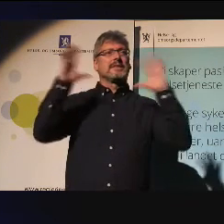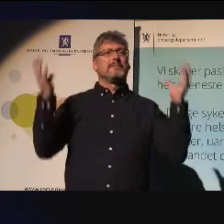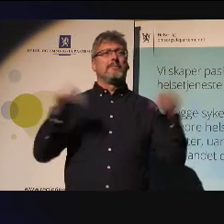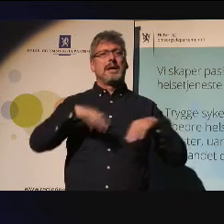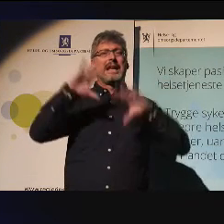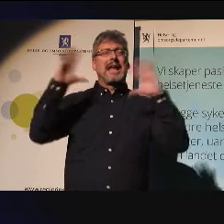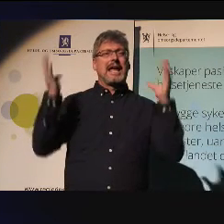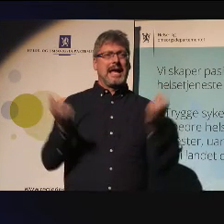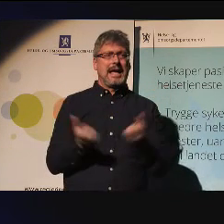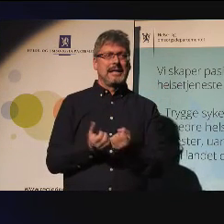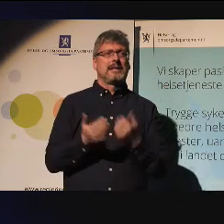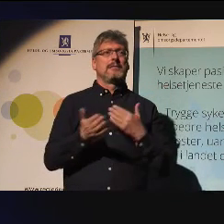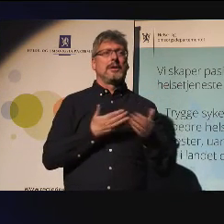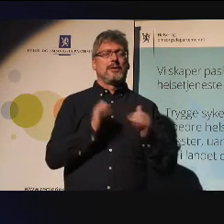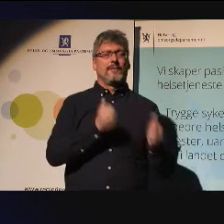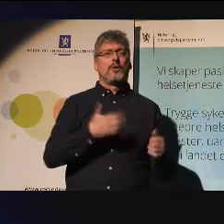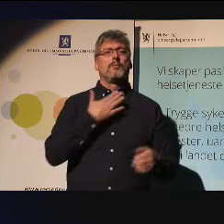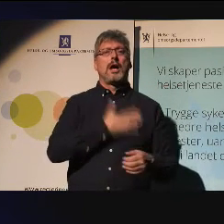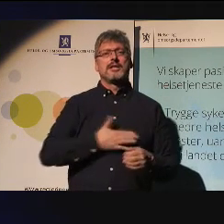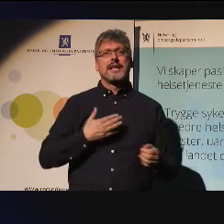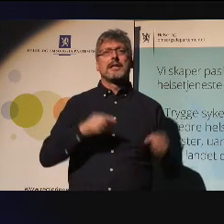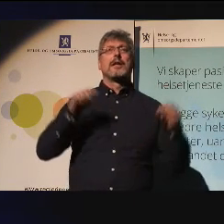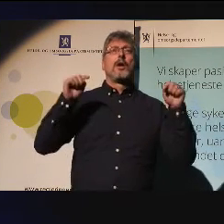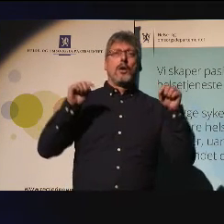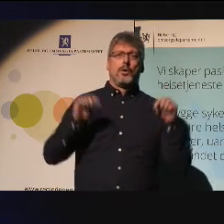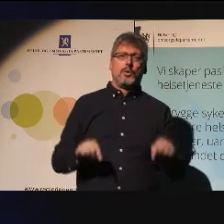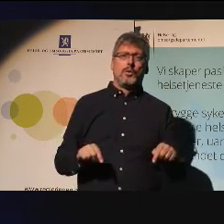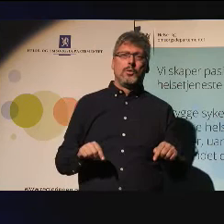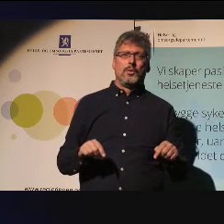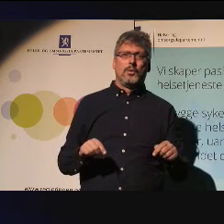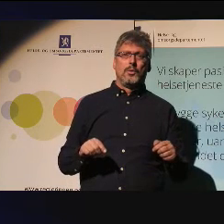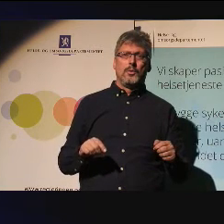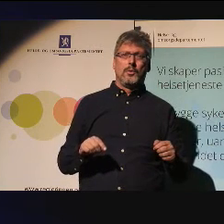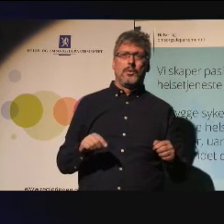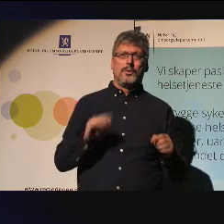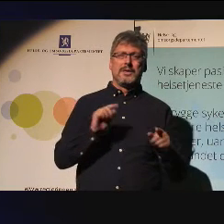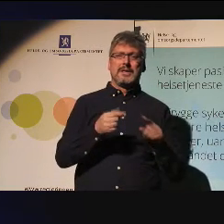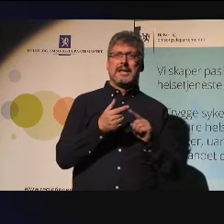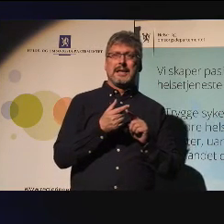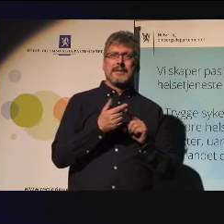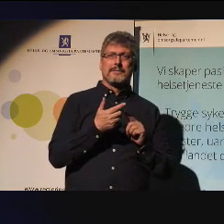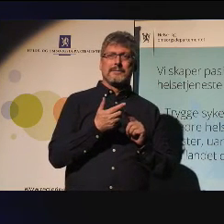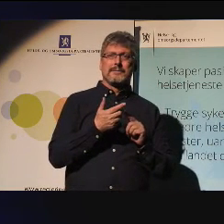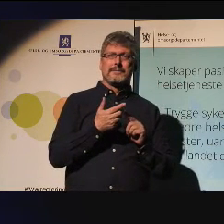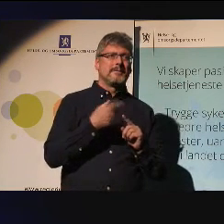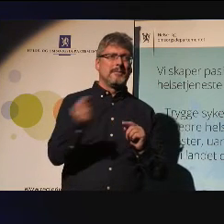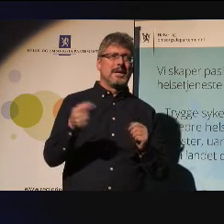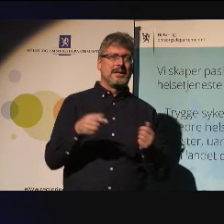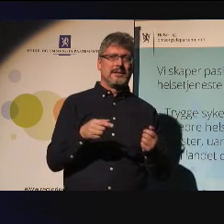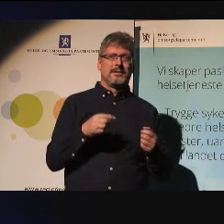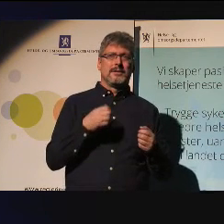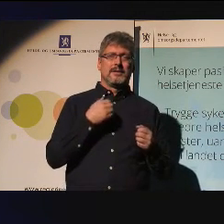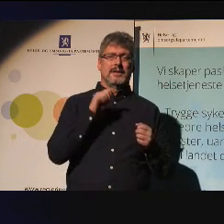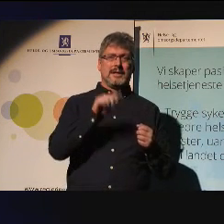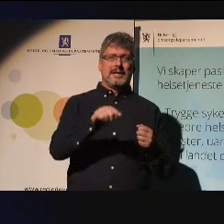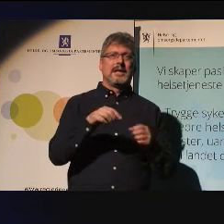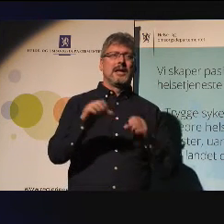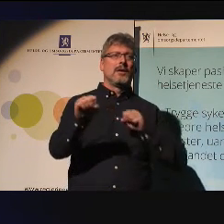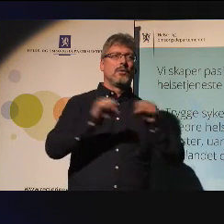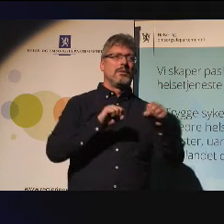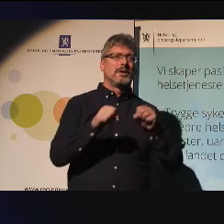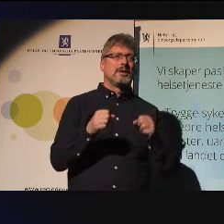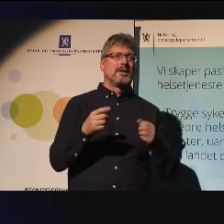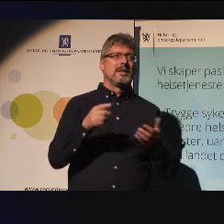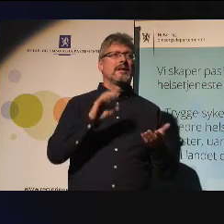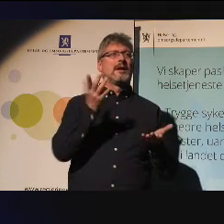av pasientene. Nå forbereder vi pilotene med primærhelseteam i kommunene. Kjernen